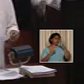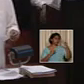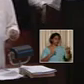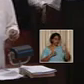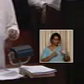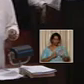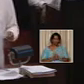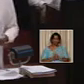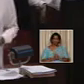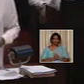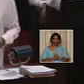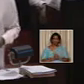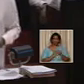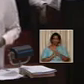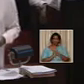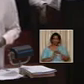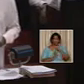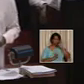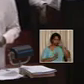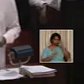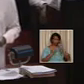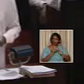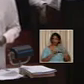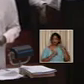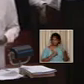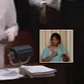තිබෙනවා ගරු කතානායකතුමනි ඊට පස්සේ